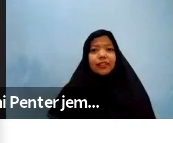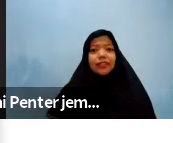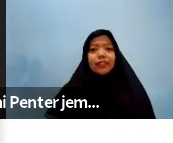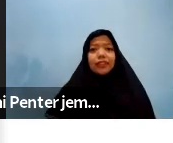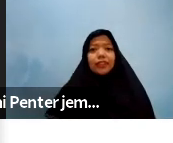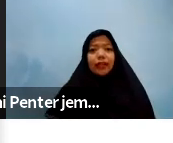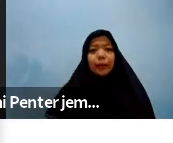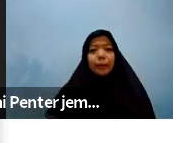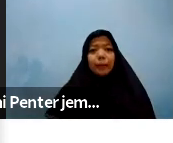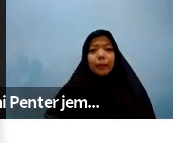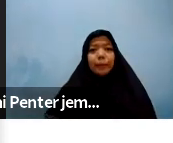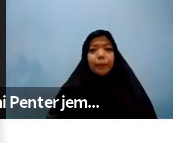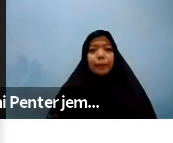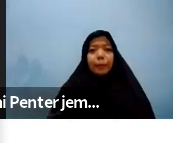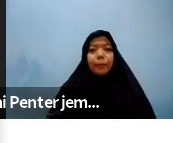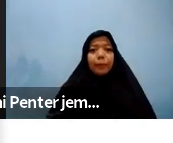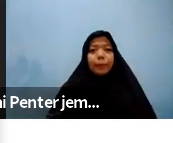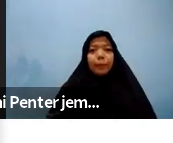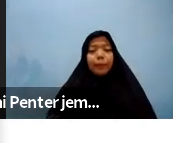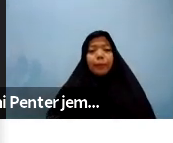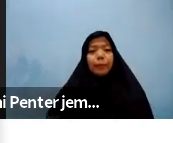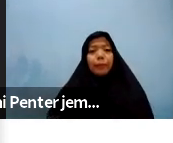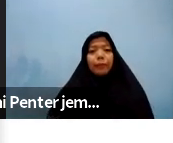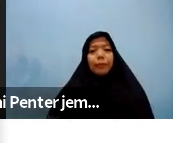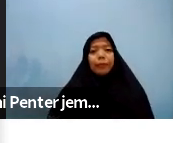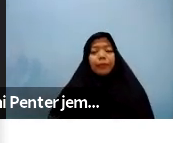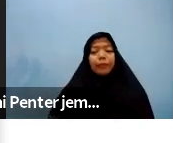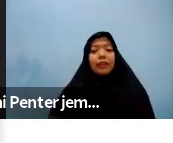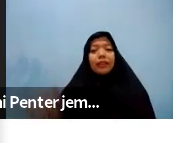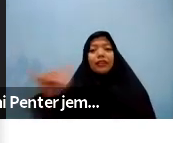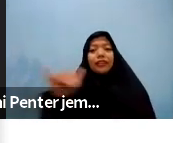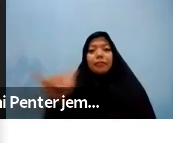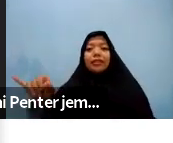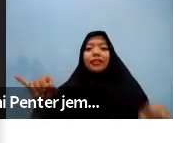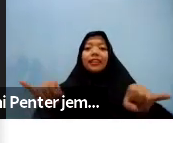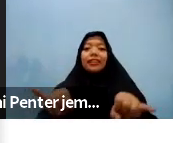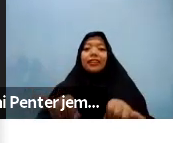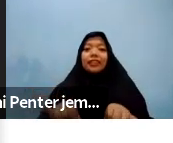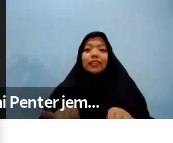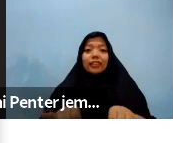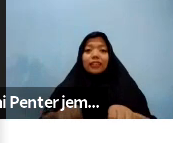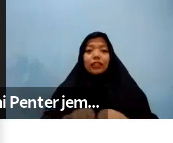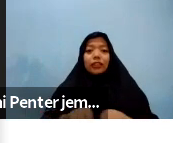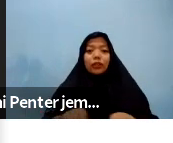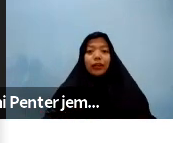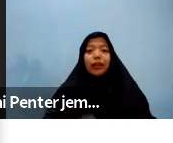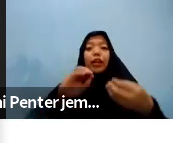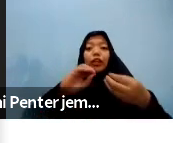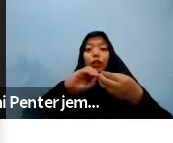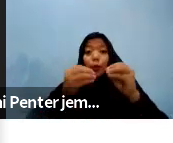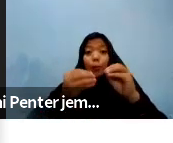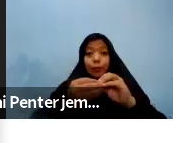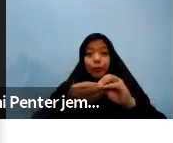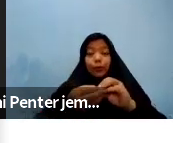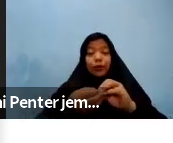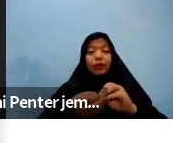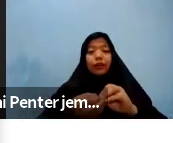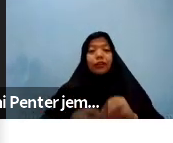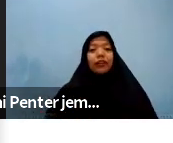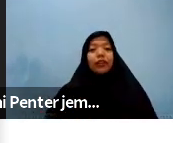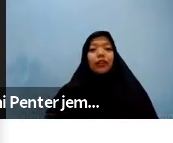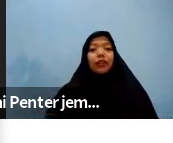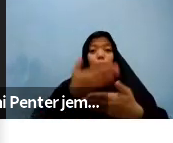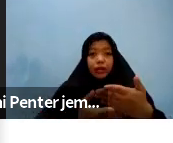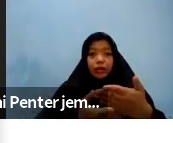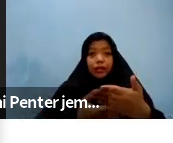nah sesuai dengan Permendikbud Nomor 72 tahun 2016 kami itu mempunyai tugas